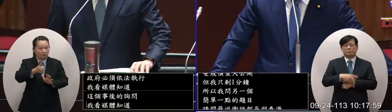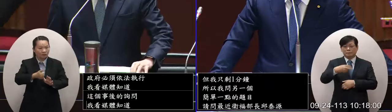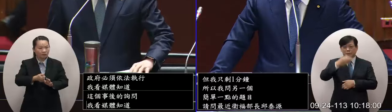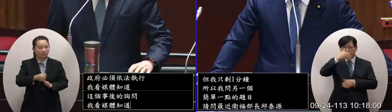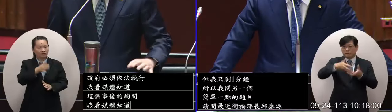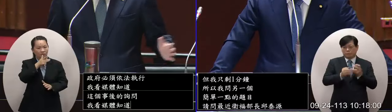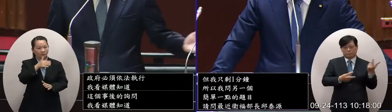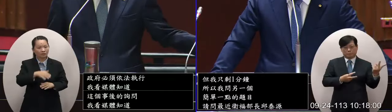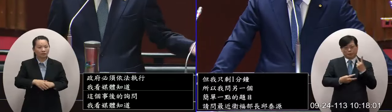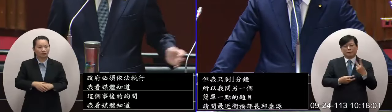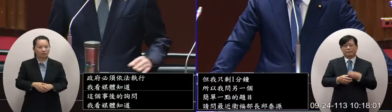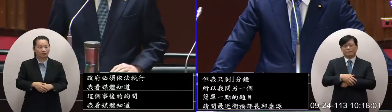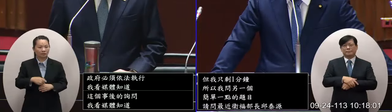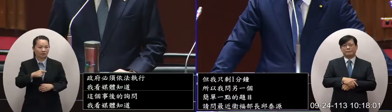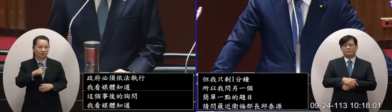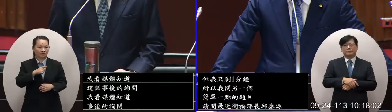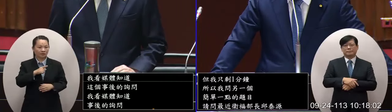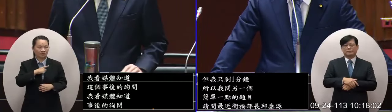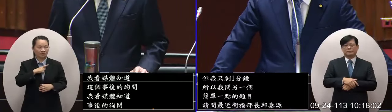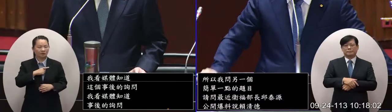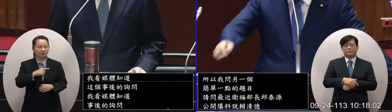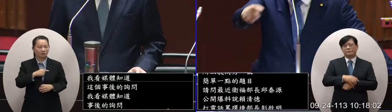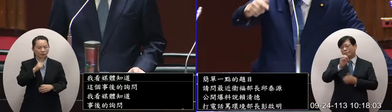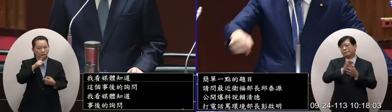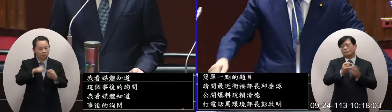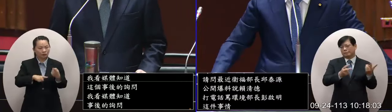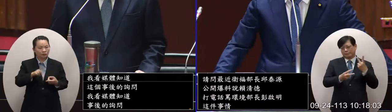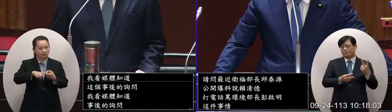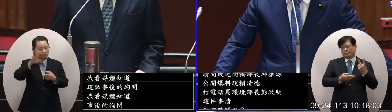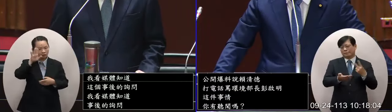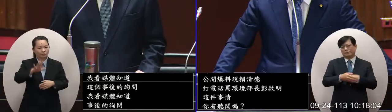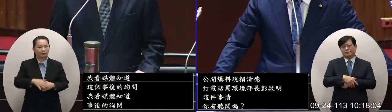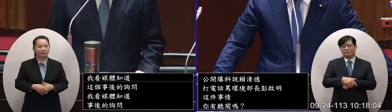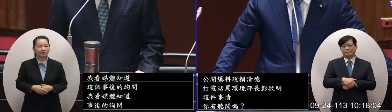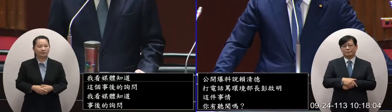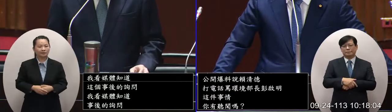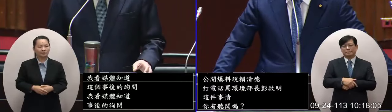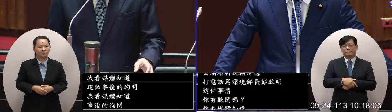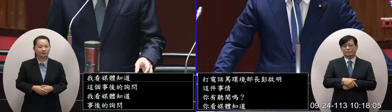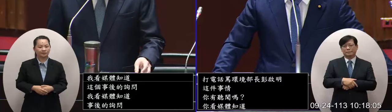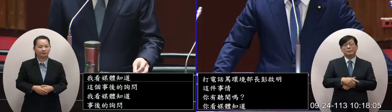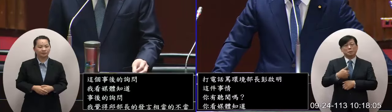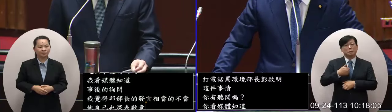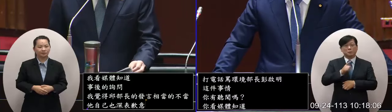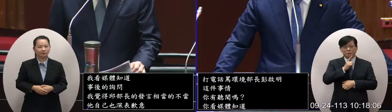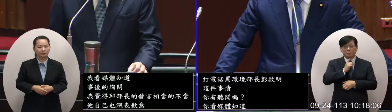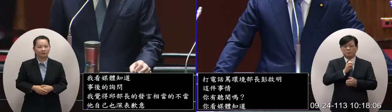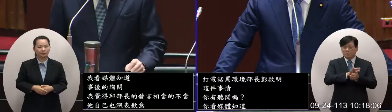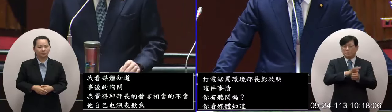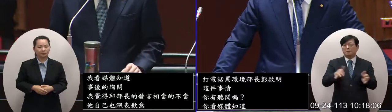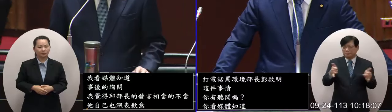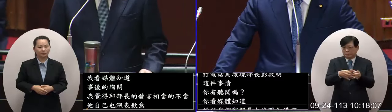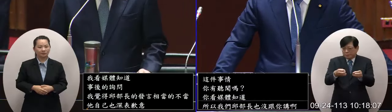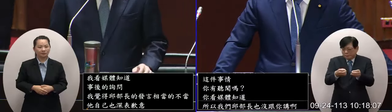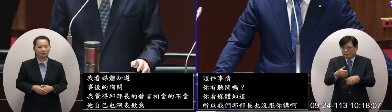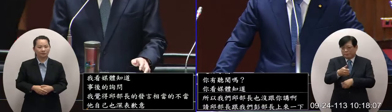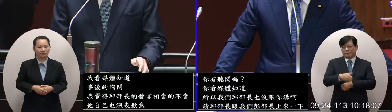言 相当的不当， 他自己也深表歉意。 好了，那请他们两个上来一下了。 对不对？我帮不住你们大和解一